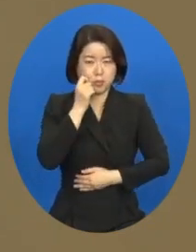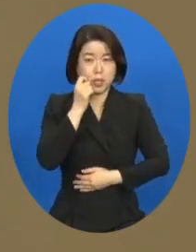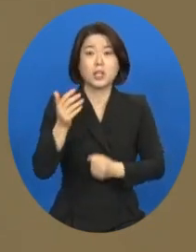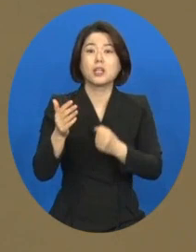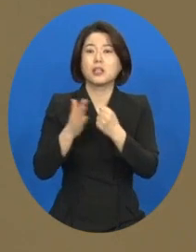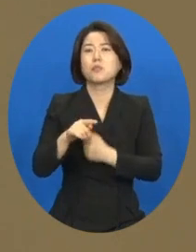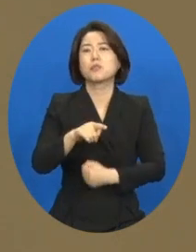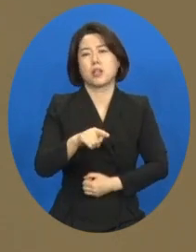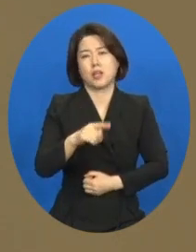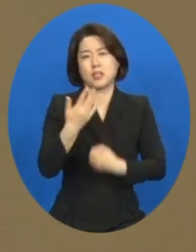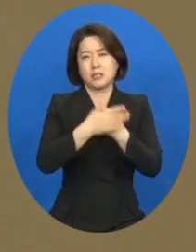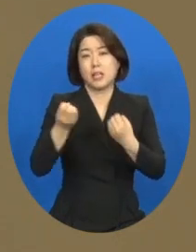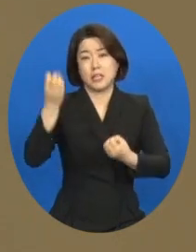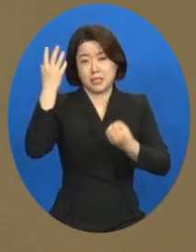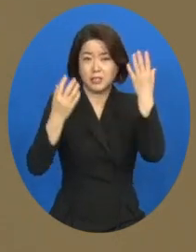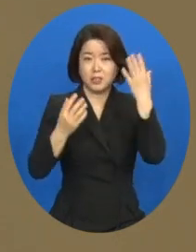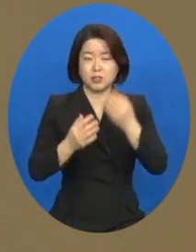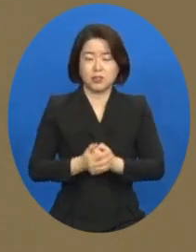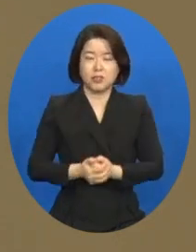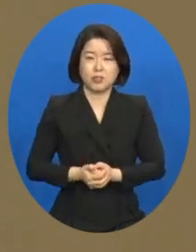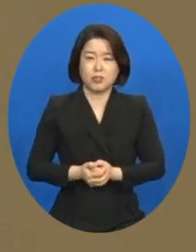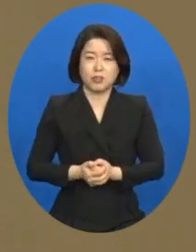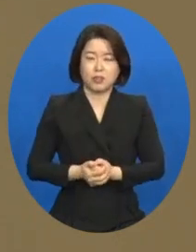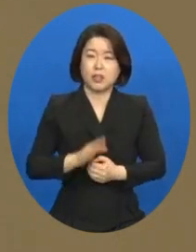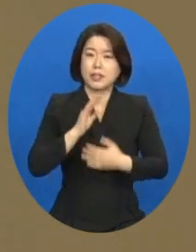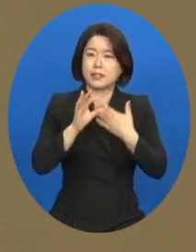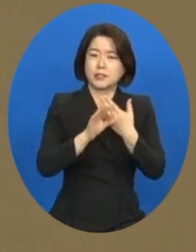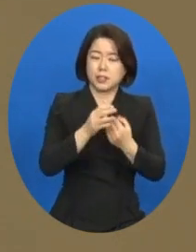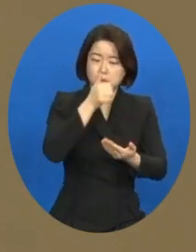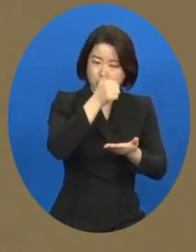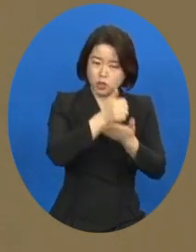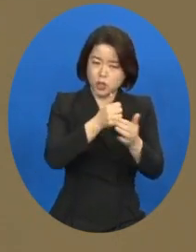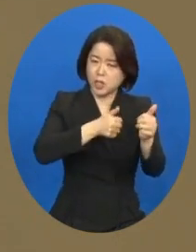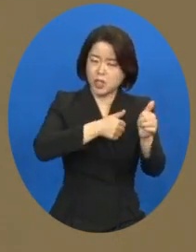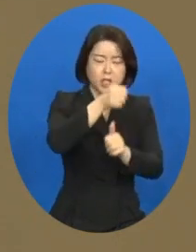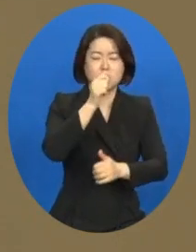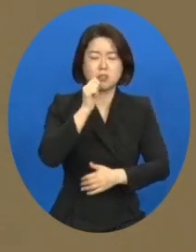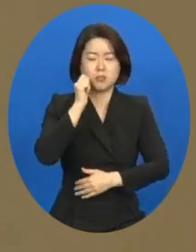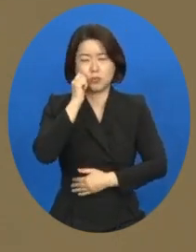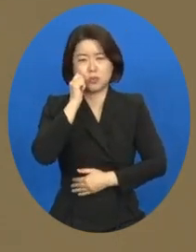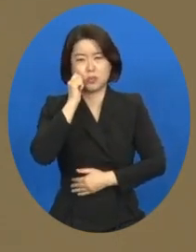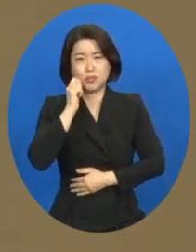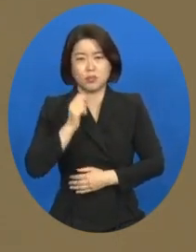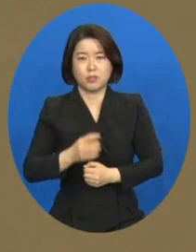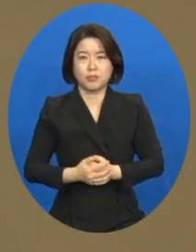때문입니다. 그러면 죄를 이길 수 없어요.